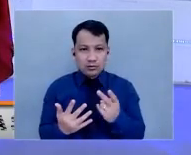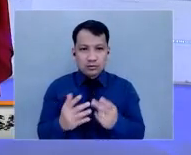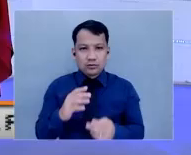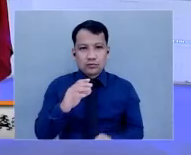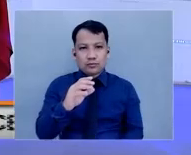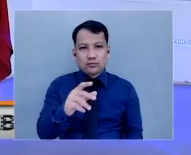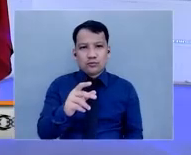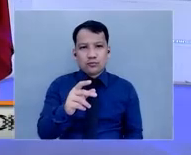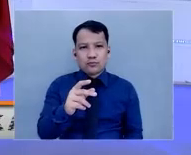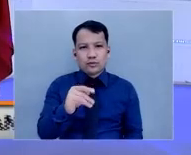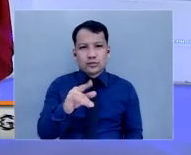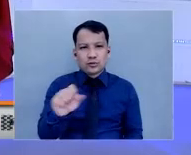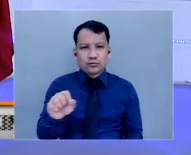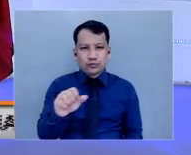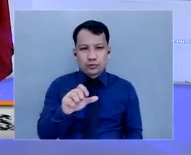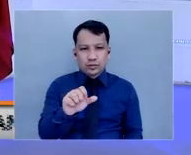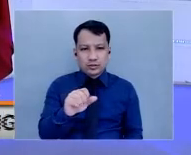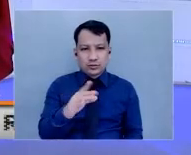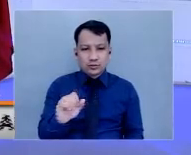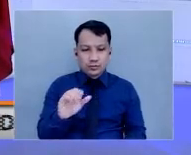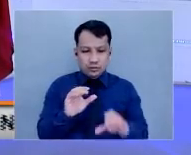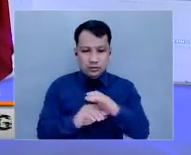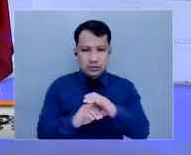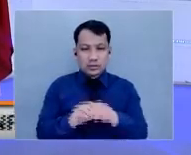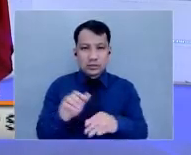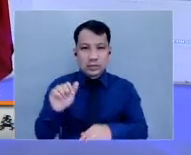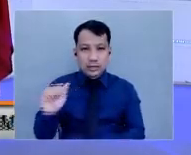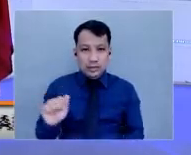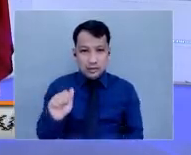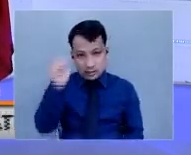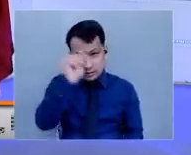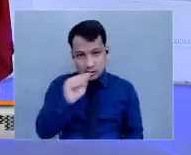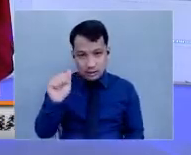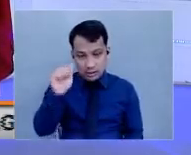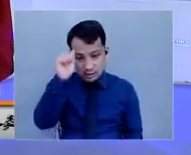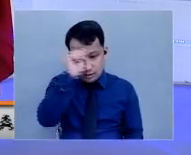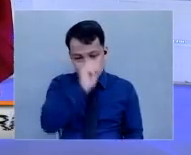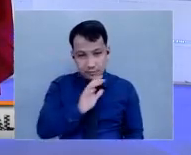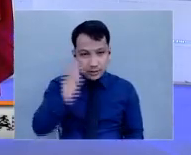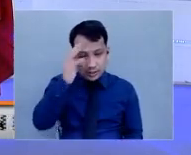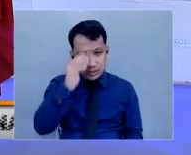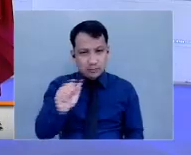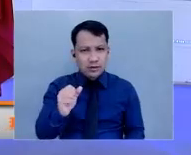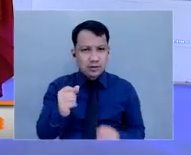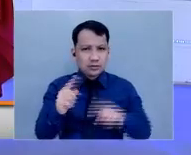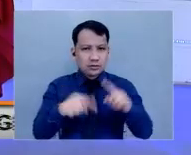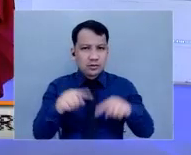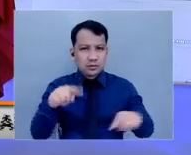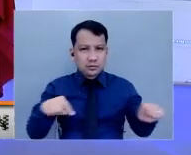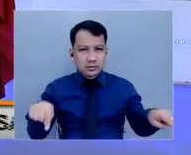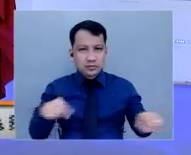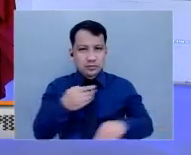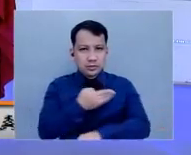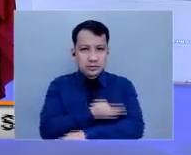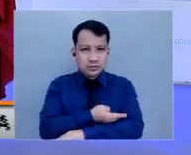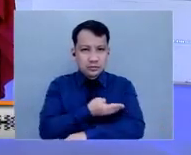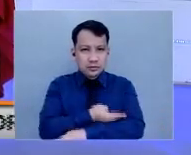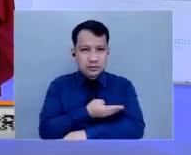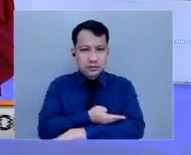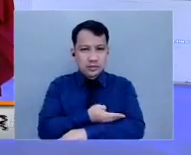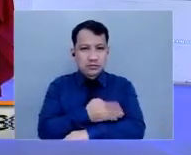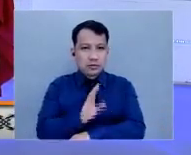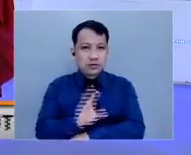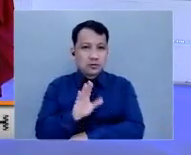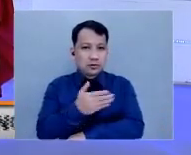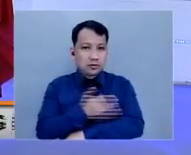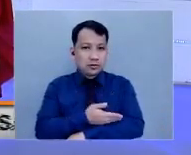KwaZulu-Natal Siburu Cave sa Africa. Magmula noon, marami nang naging variations ang mga higaan. Nariyan iyong mga